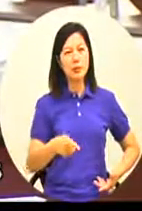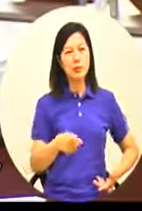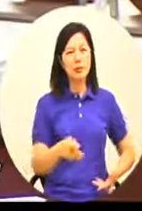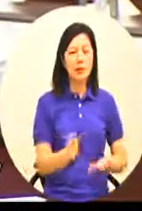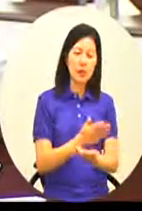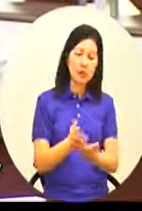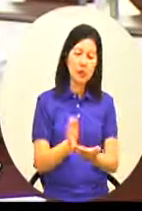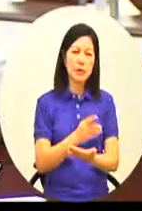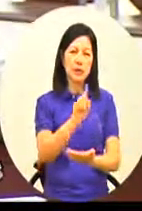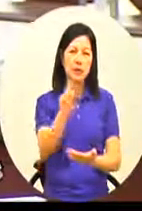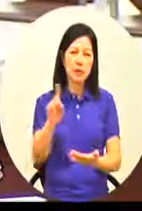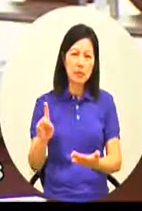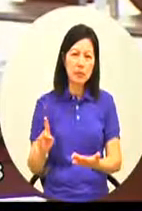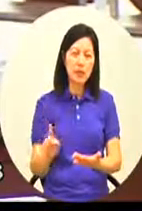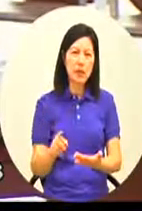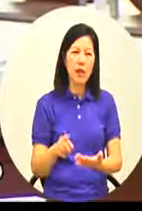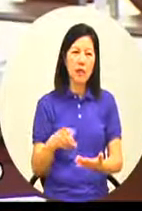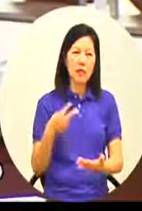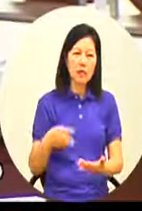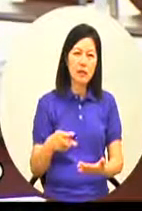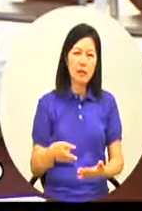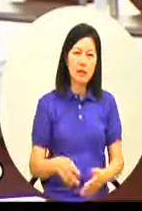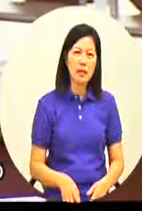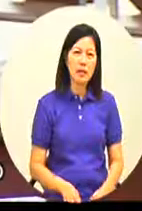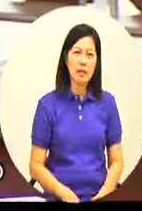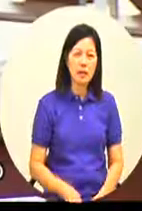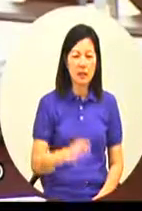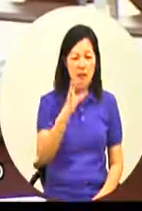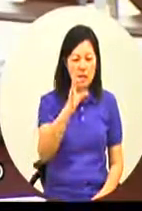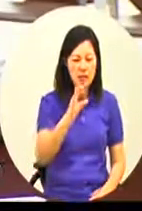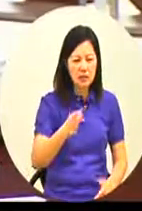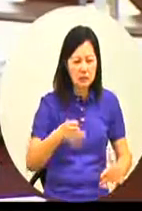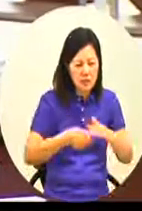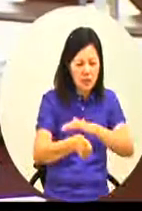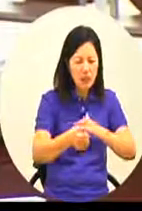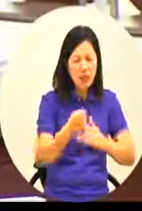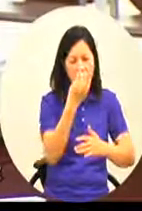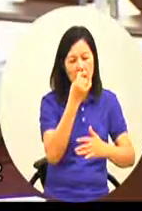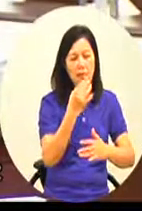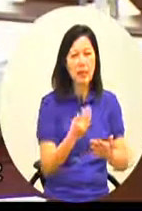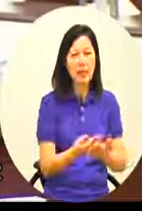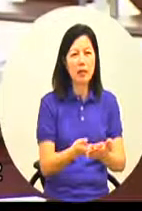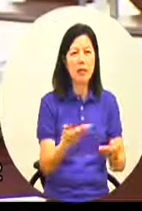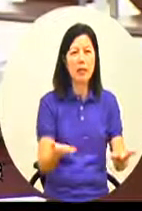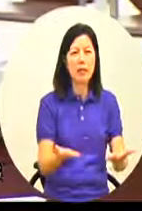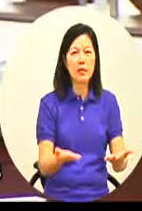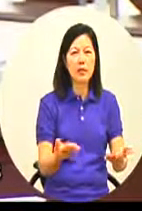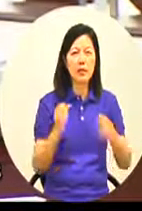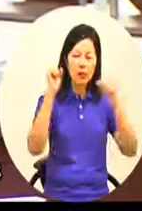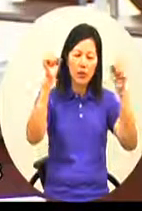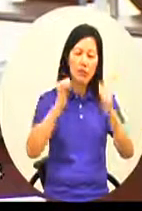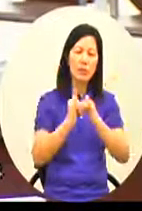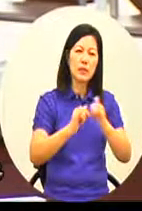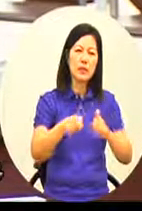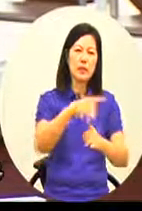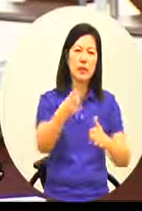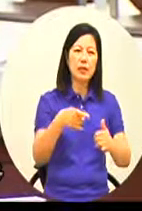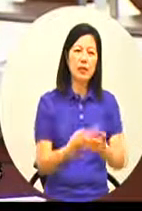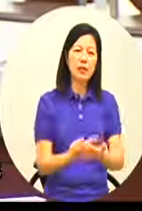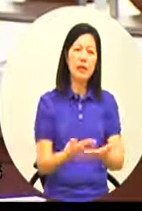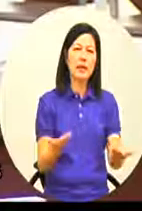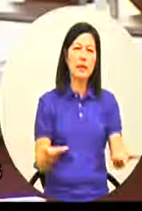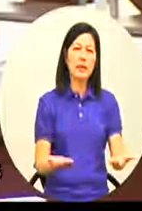遣的，去公园哈，这哈，底下咧做运动的人情何以堪呢？